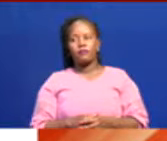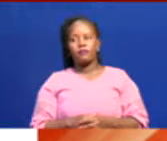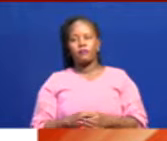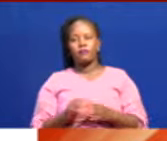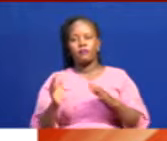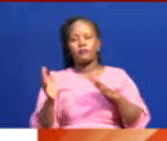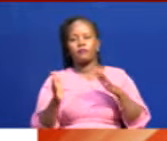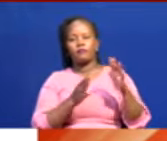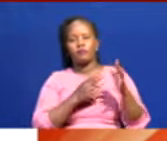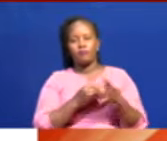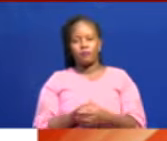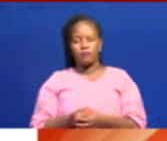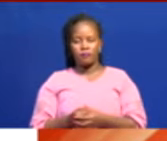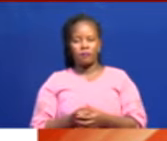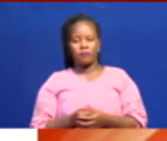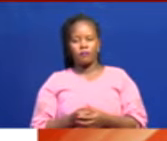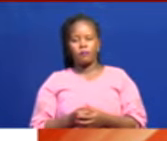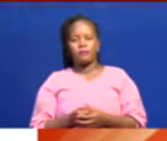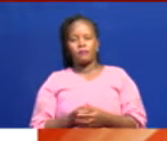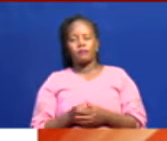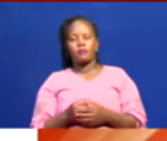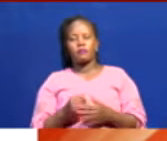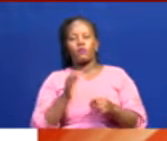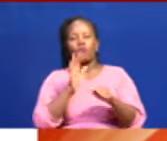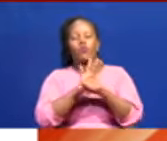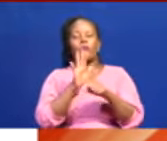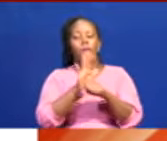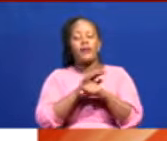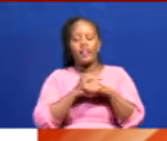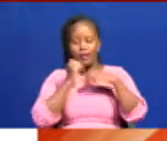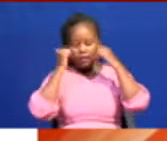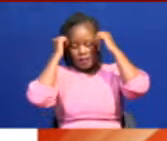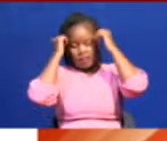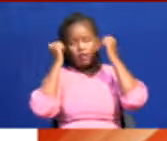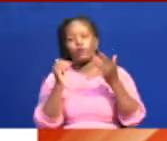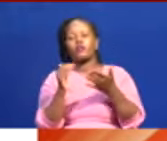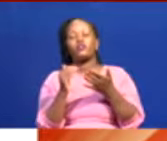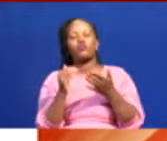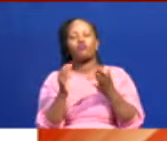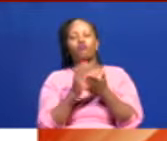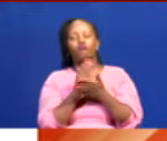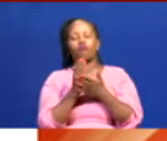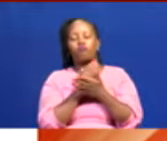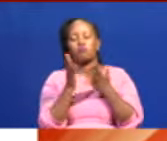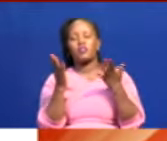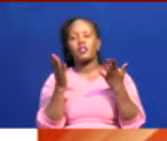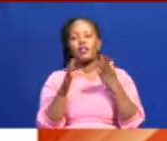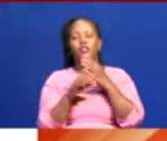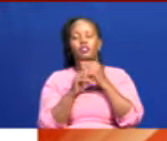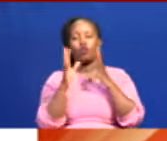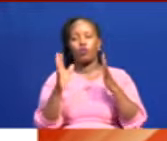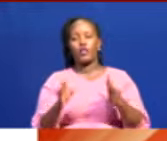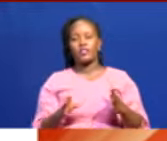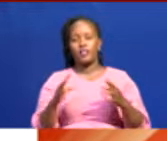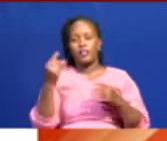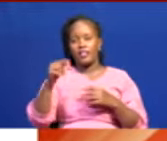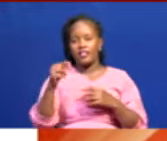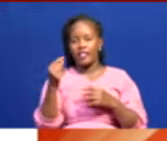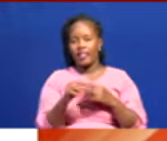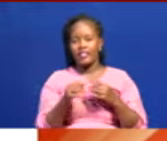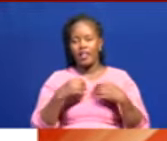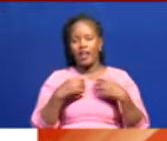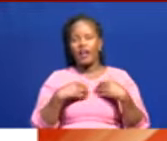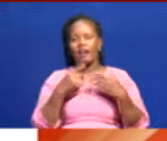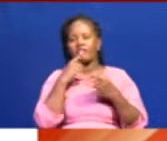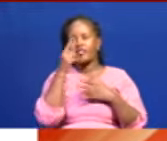Masuala ya elimu ni kwamba baadhi ya wadau wa sekta ya elimu na viongozi katika kaunti ya Garissa wamesifia hatua ya kuondoa vizuizi vya